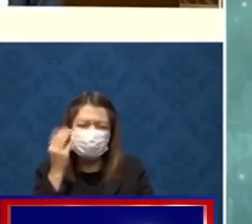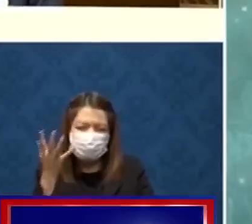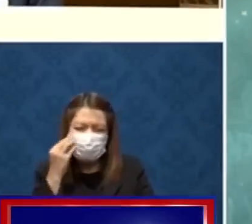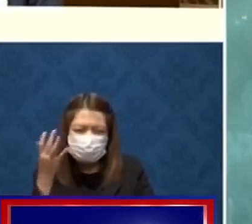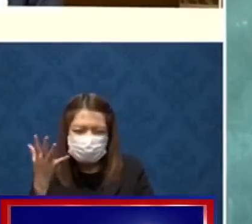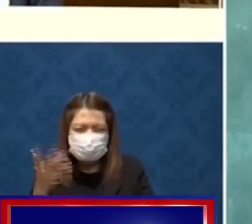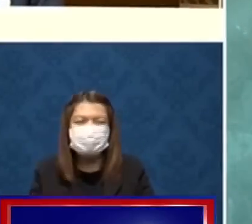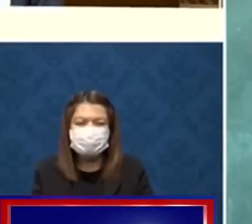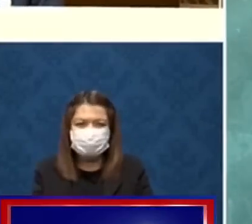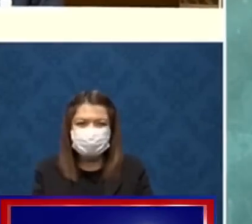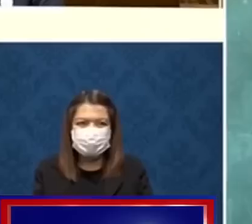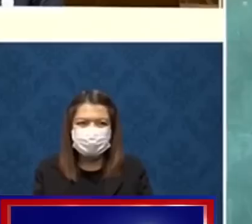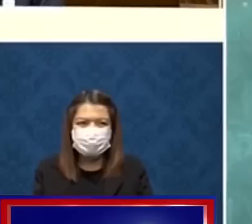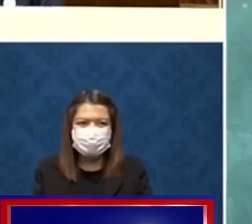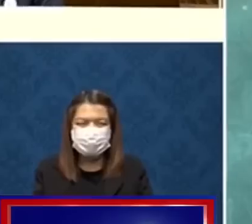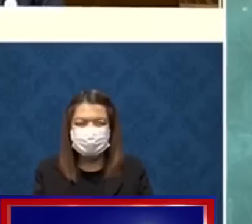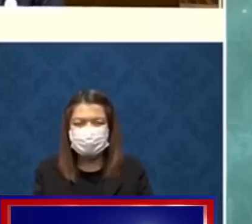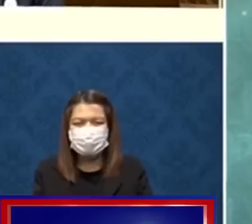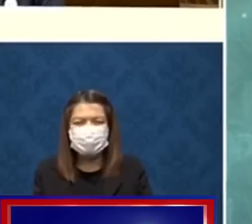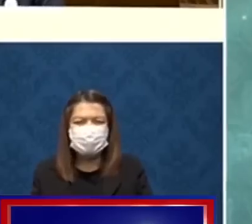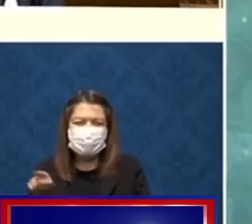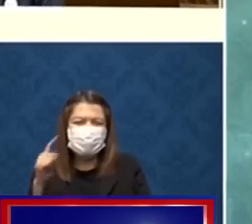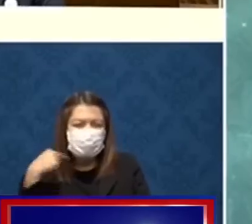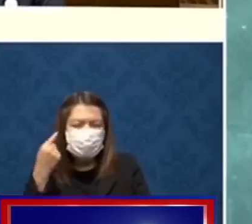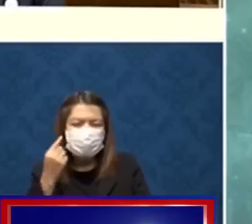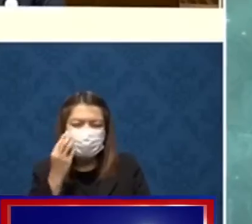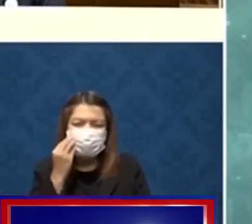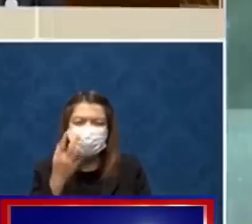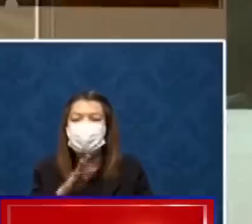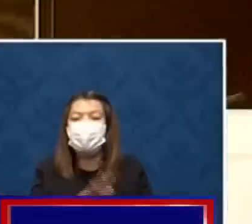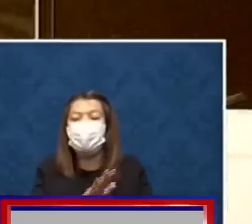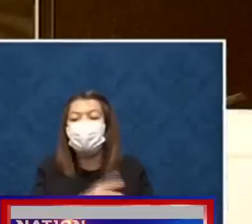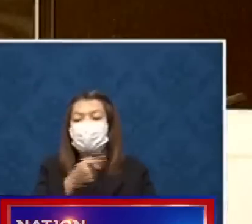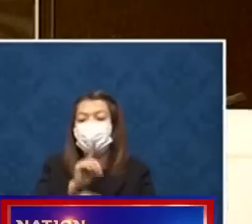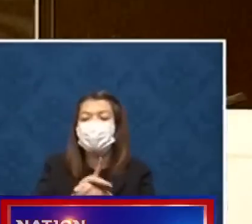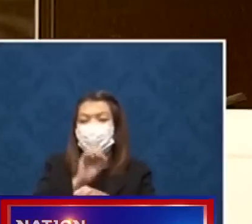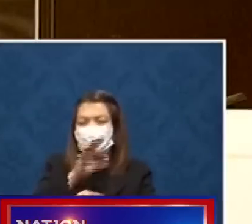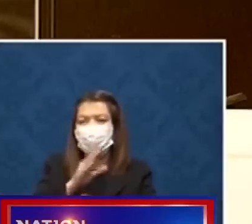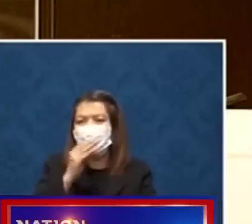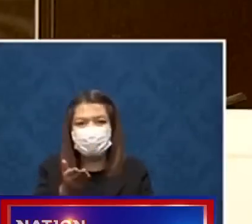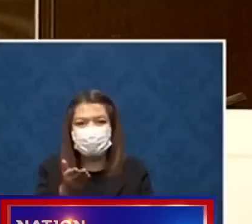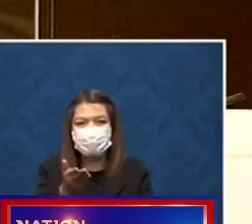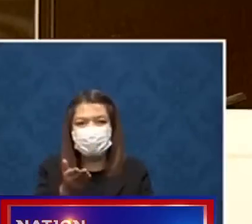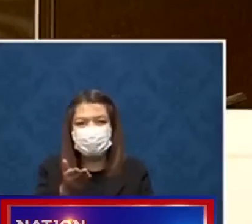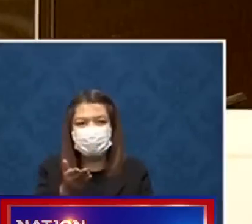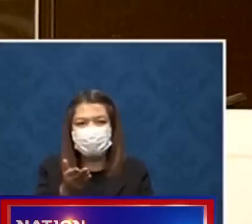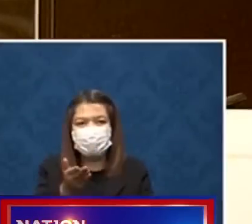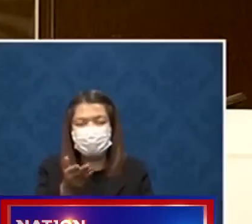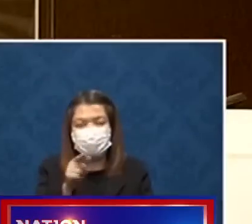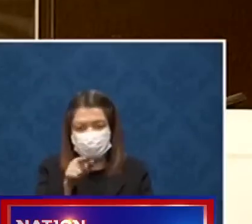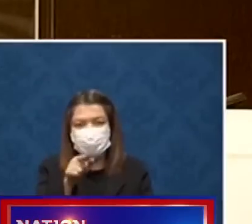บบนี ้ สมาชิกที่เป็นสุภาพสตรีแบบนี ้ครับพอแล้วครับ ไม่น่าละครับปากอย่างก็หมา ท่านนิโร